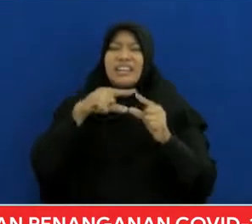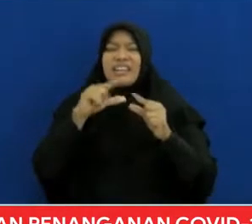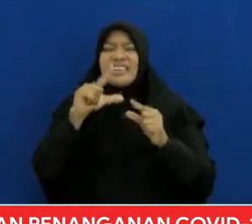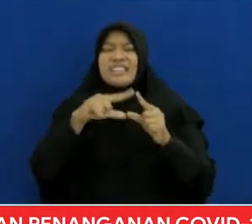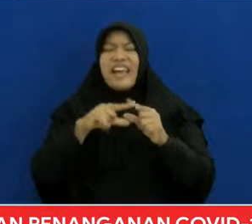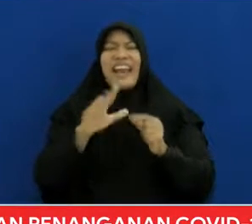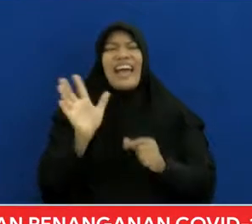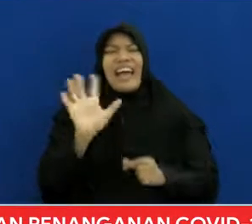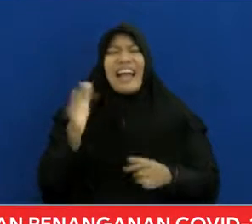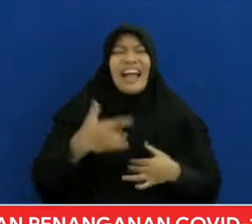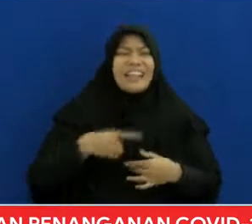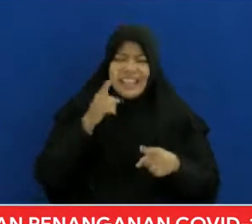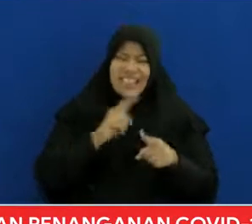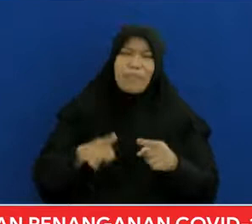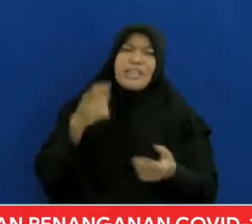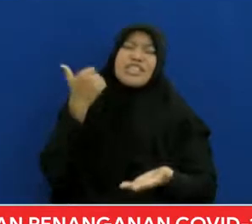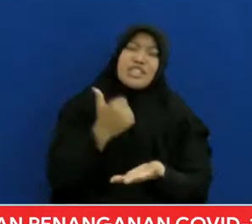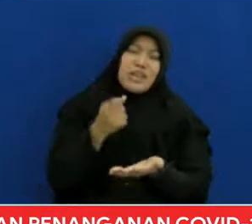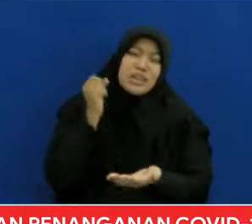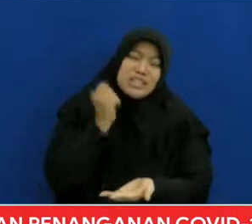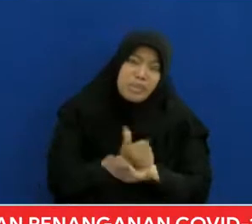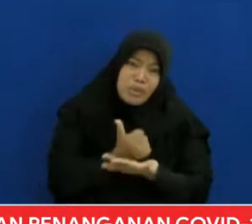dia terinfeksi virus ini.